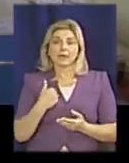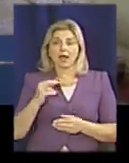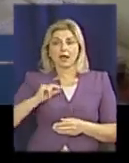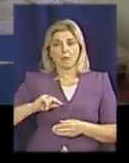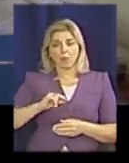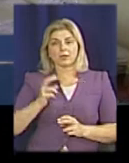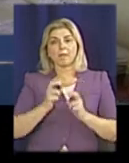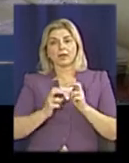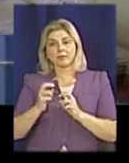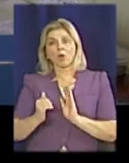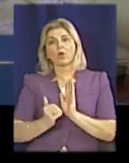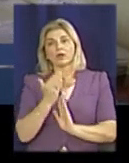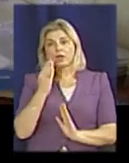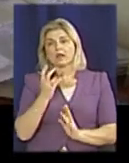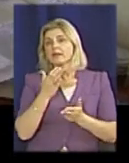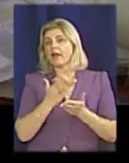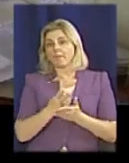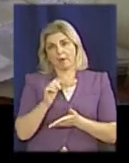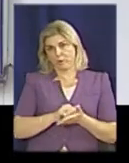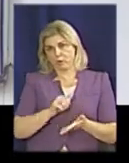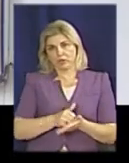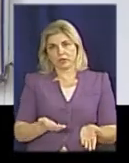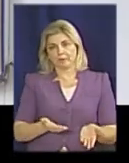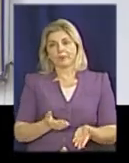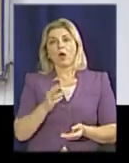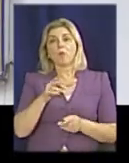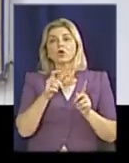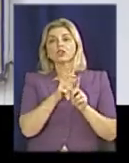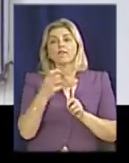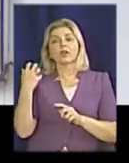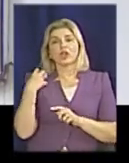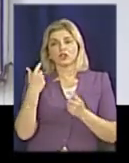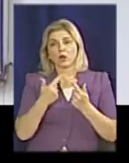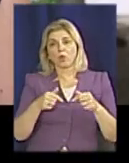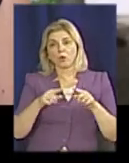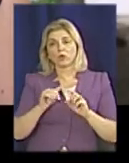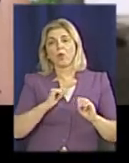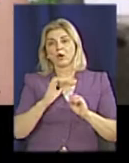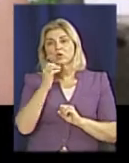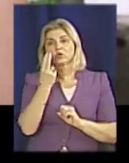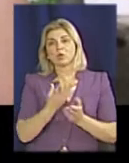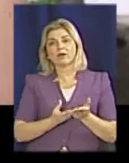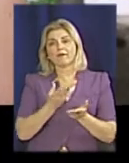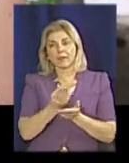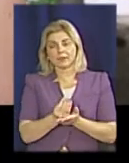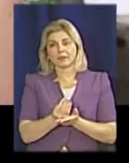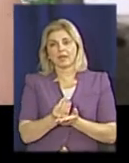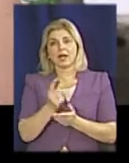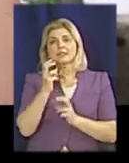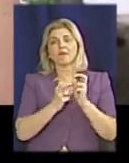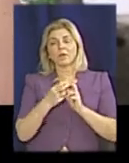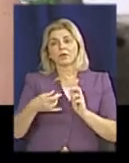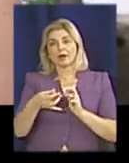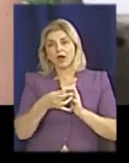працівники підприємства відмовляють, не маючи на це причин. За словами начальника відділу управління соціальних виплат і компенсацій